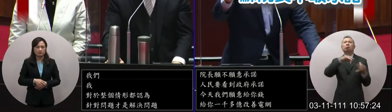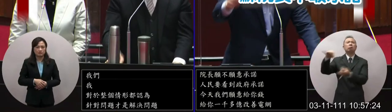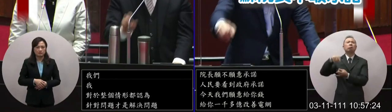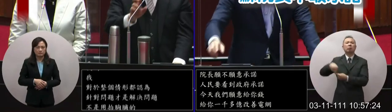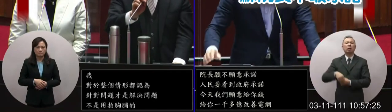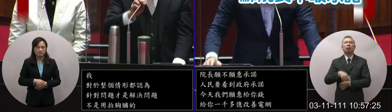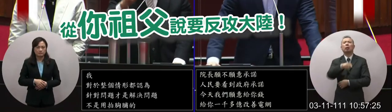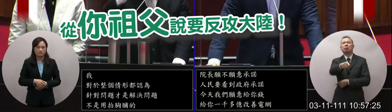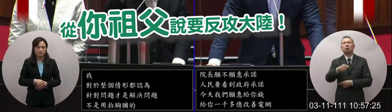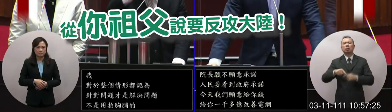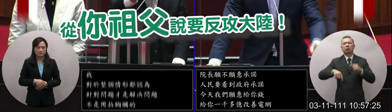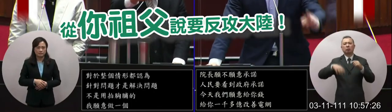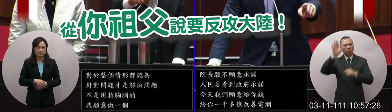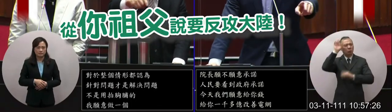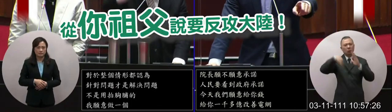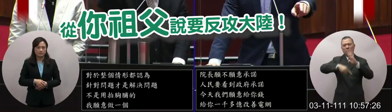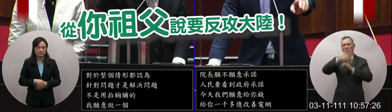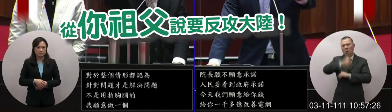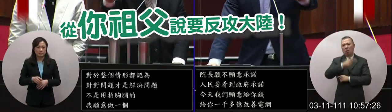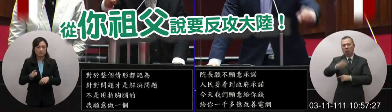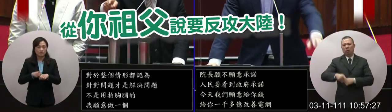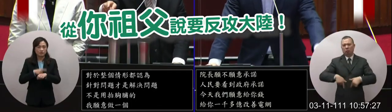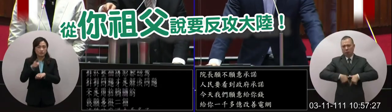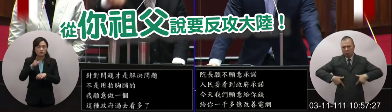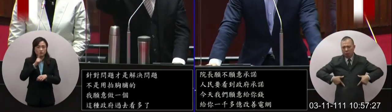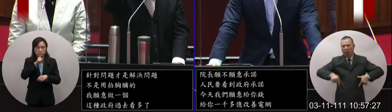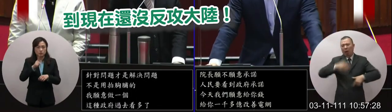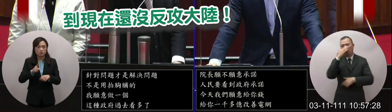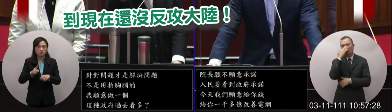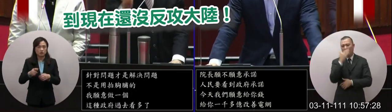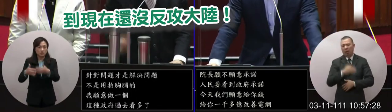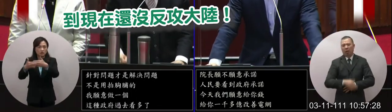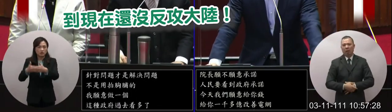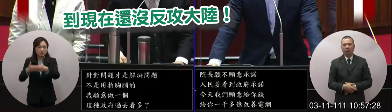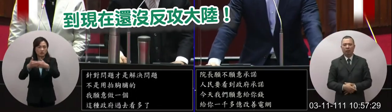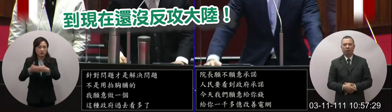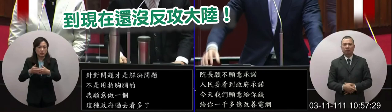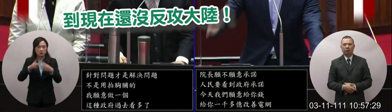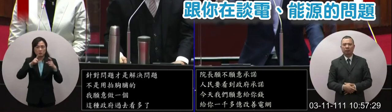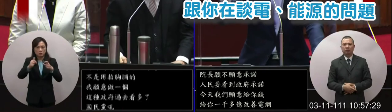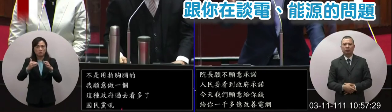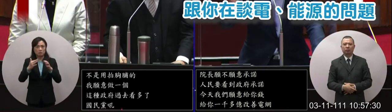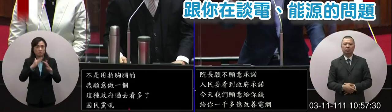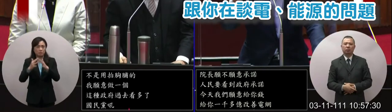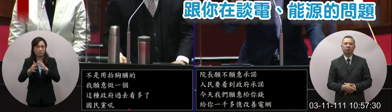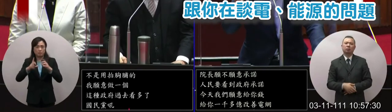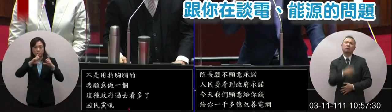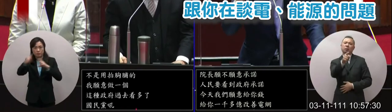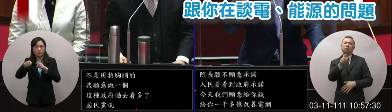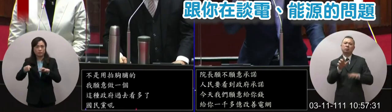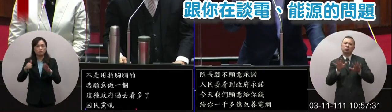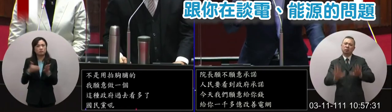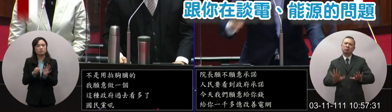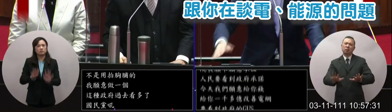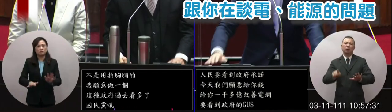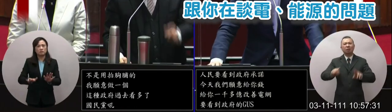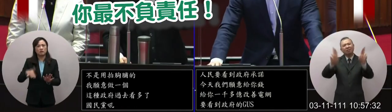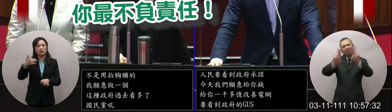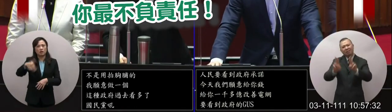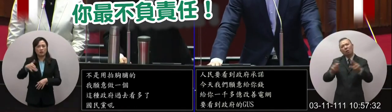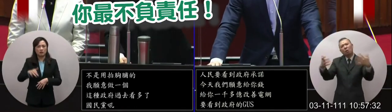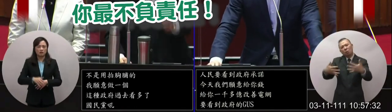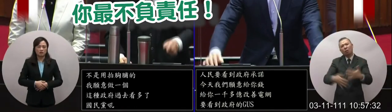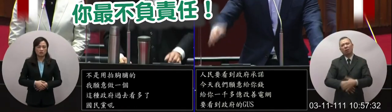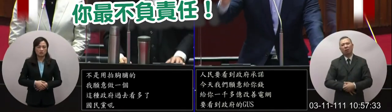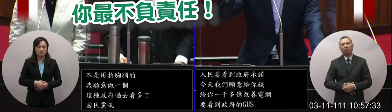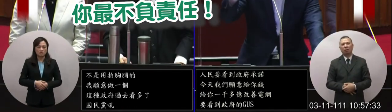院长不敢承诺， 从你祖父说要反攻大陆，到现在还没反攻大陆。 那你在谈电能源的问题， 你